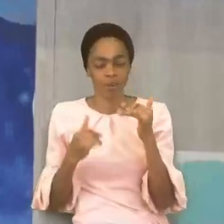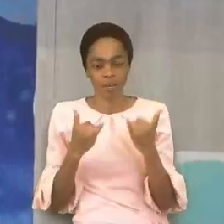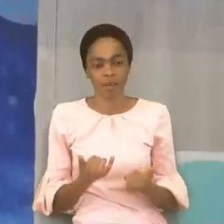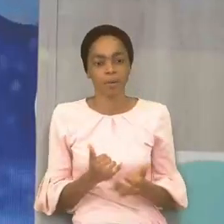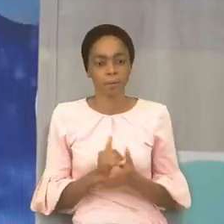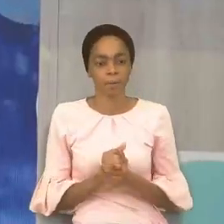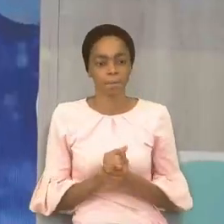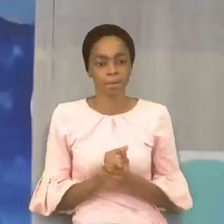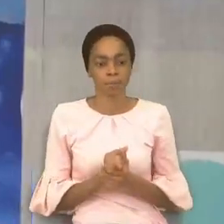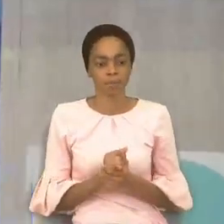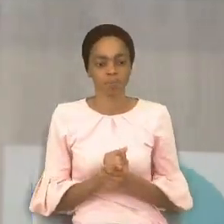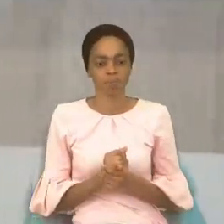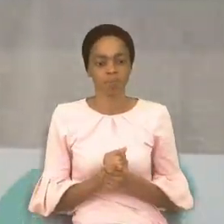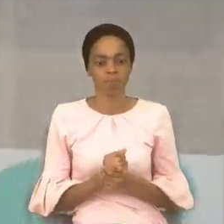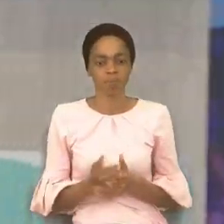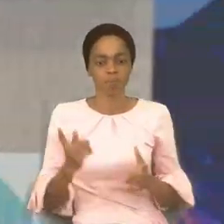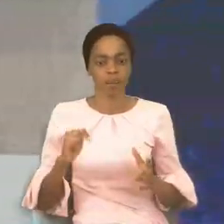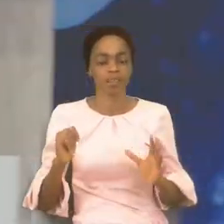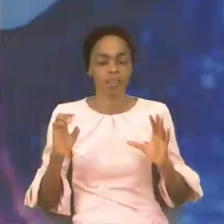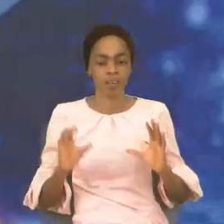maintenant,